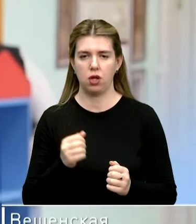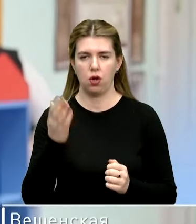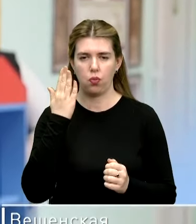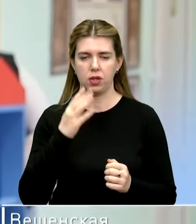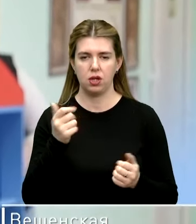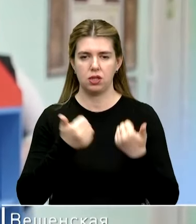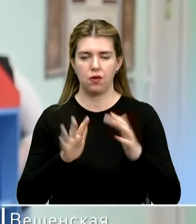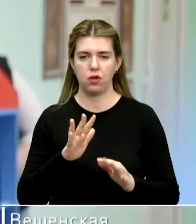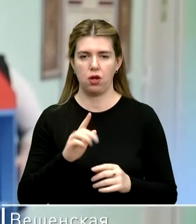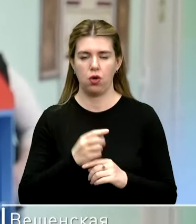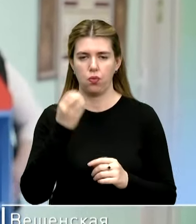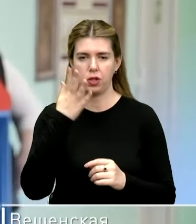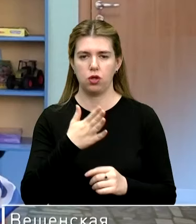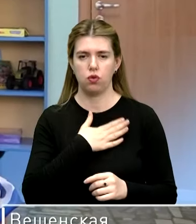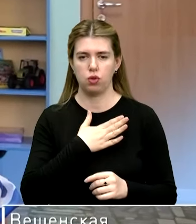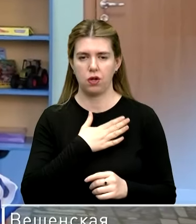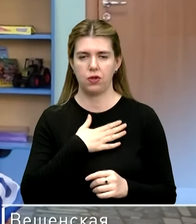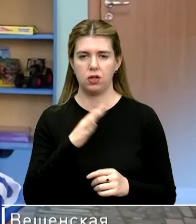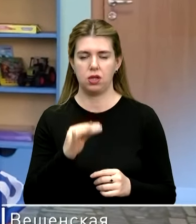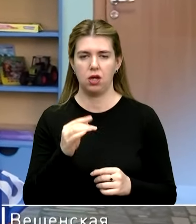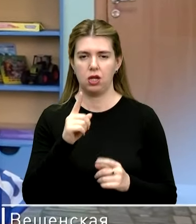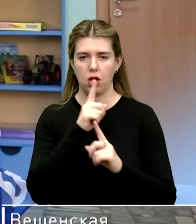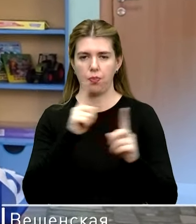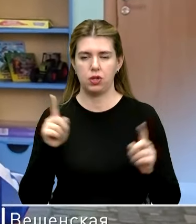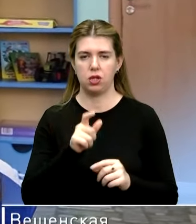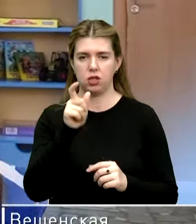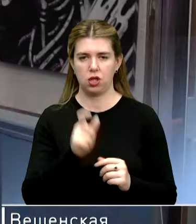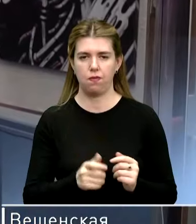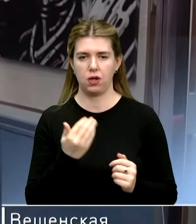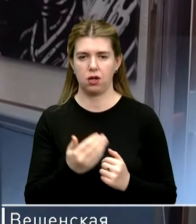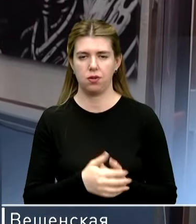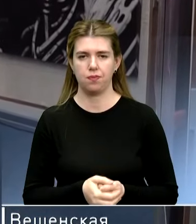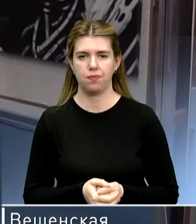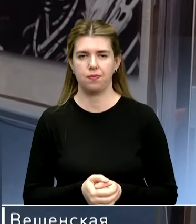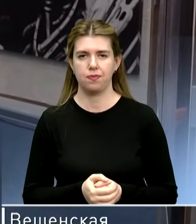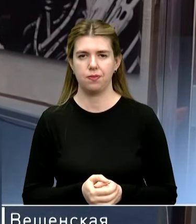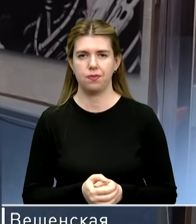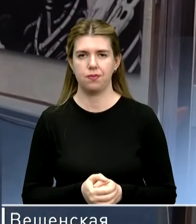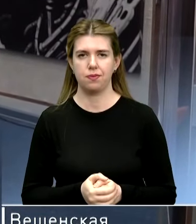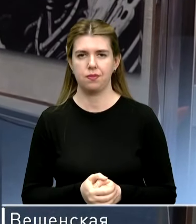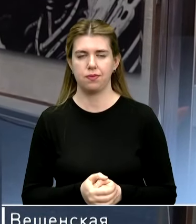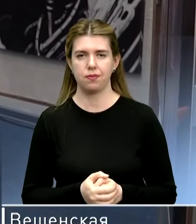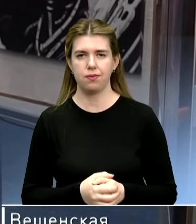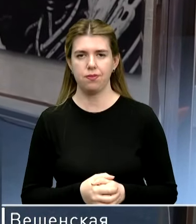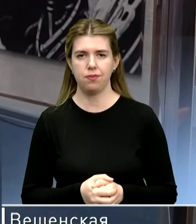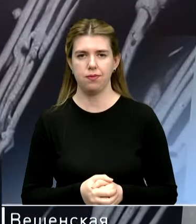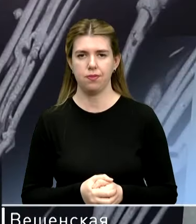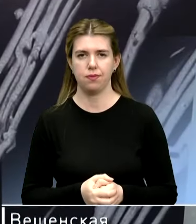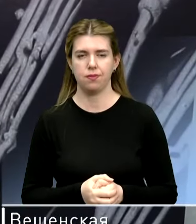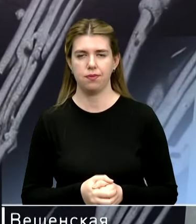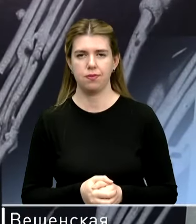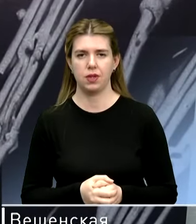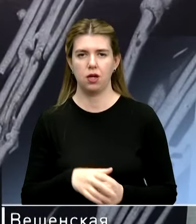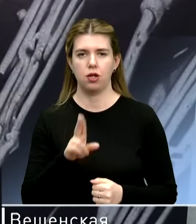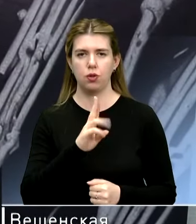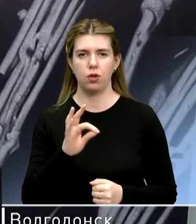не сравнится с мудростью, душевностью и оригинальностью человека. Алина Цыбанева, Богдан Дмитриев, Владимир